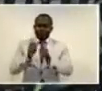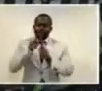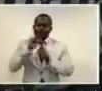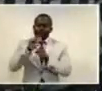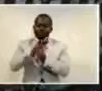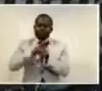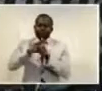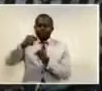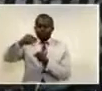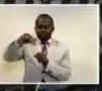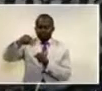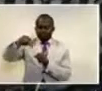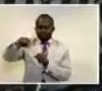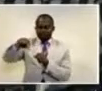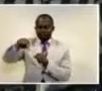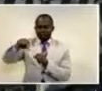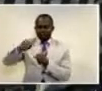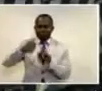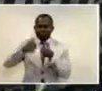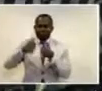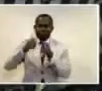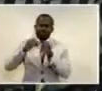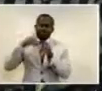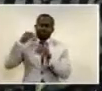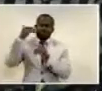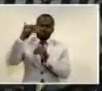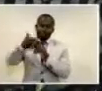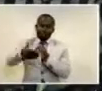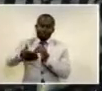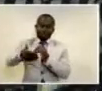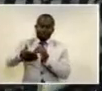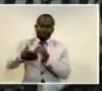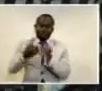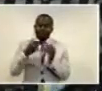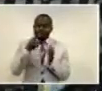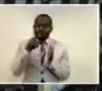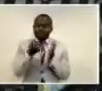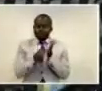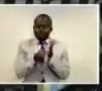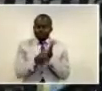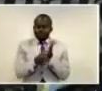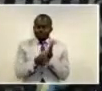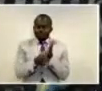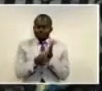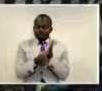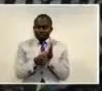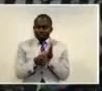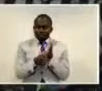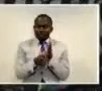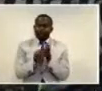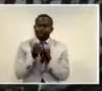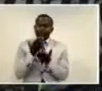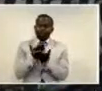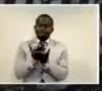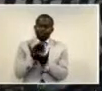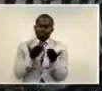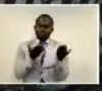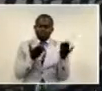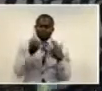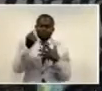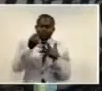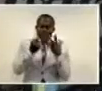atujije ubuziranenge noneho kiza kuba ikibazo tubasaba